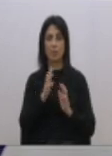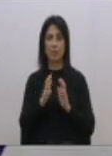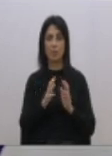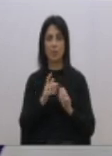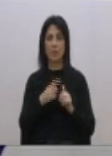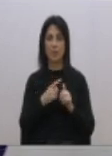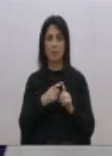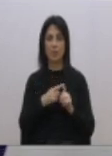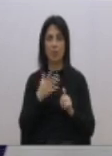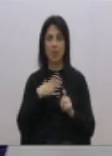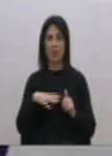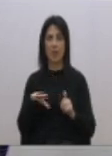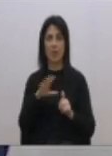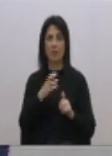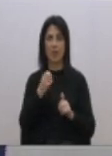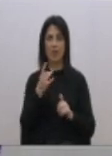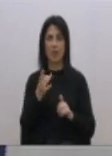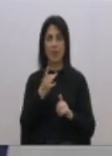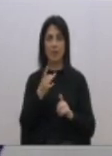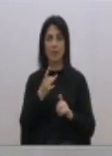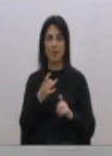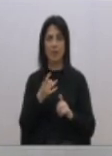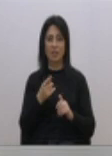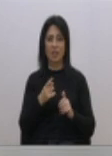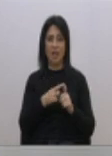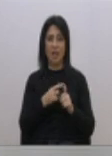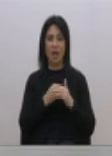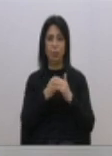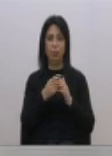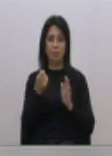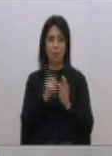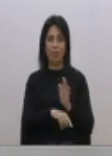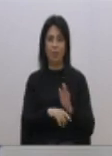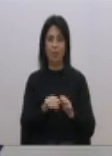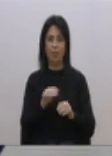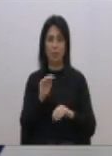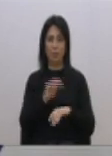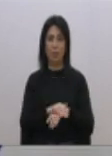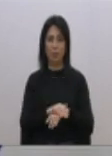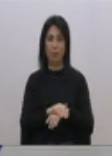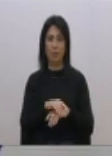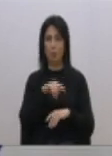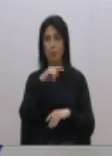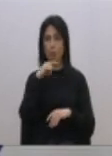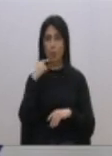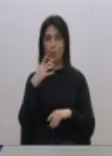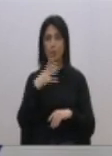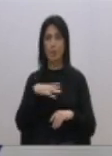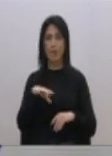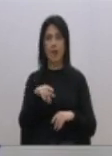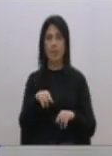საერთაშორისო იმიჯზე, ქვეყანას კიდევ ერთხელ შეელახა რეპუტაცია, ვინაიდან ფაქტობრივად რუსეთმა